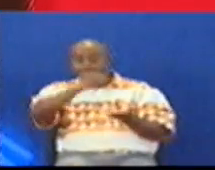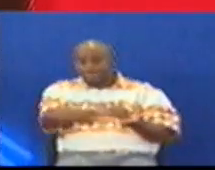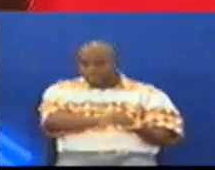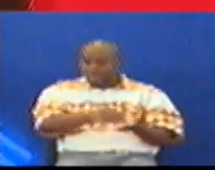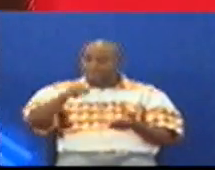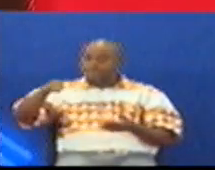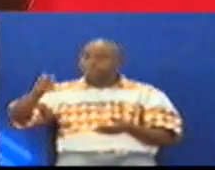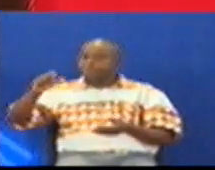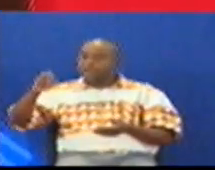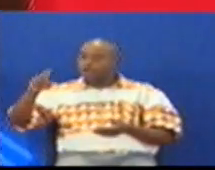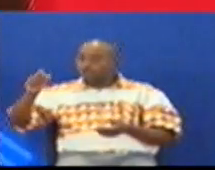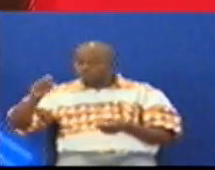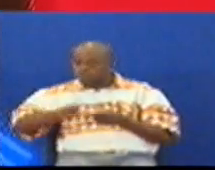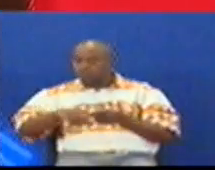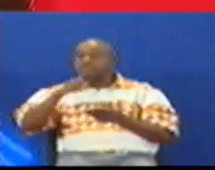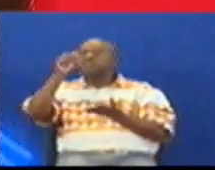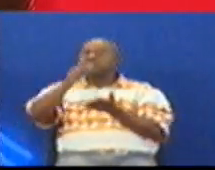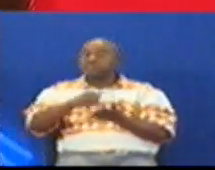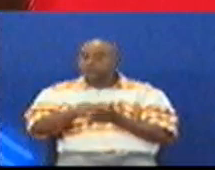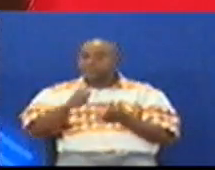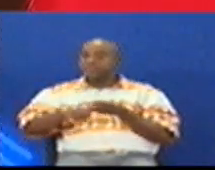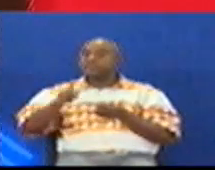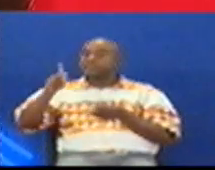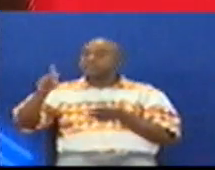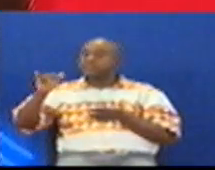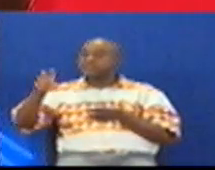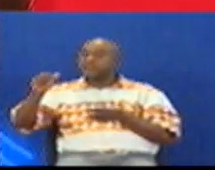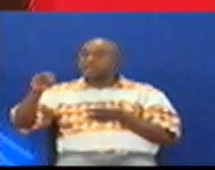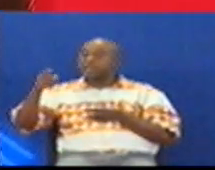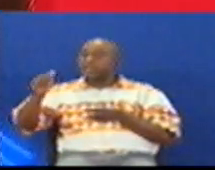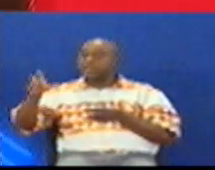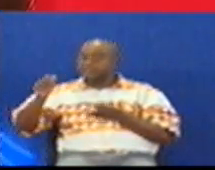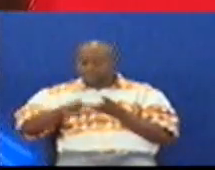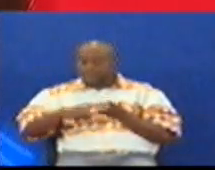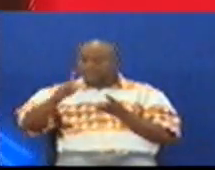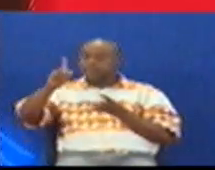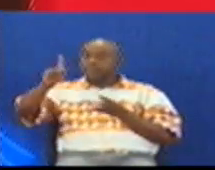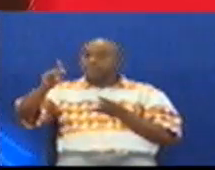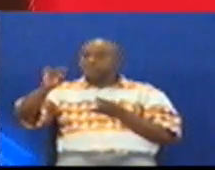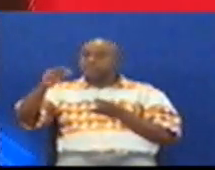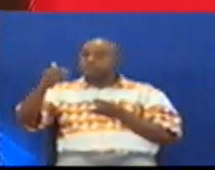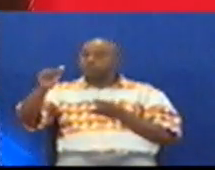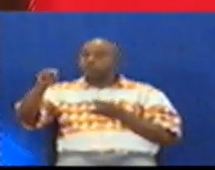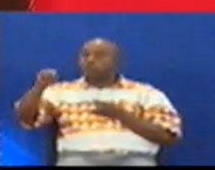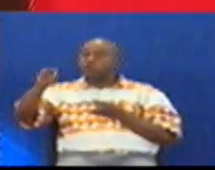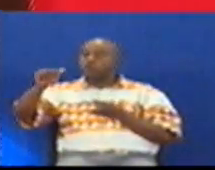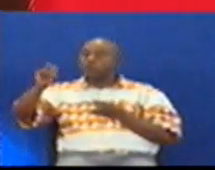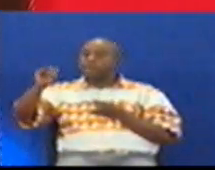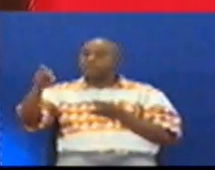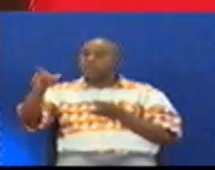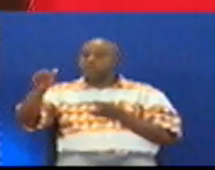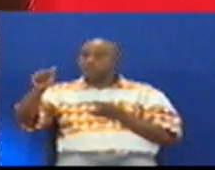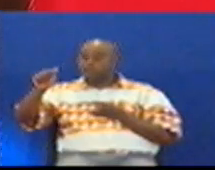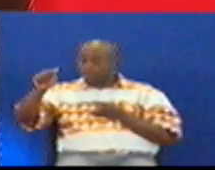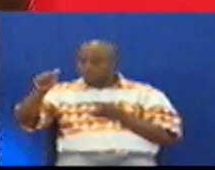Malo, Mvureni, Kijueni, Kilangala, Kitomanga na maeneo mengine yote mmeyachukua nao wale included, kwa sababu wakati wengine